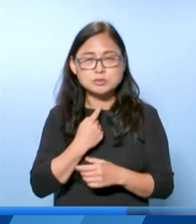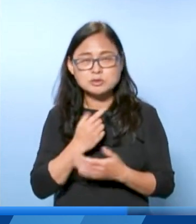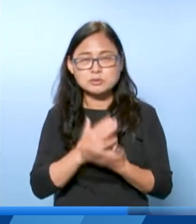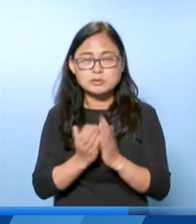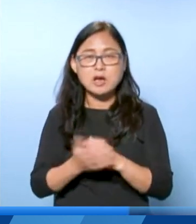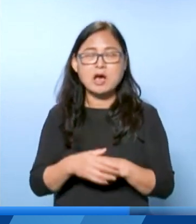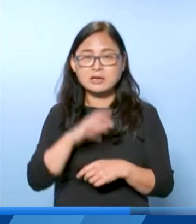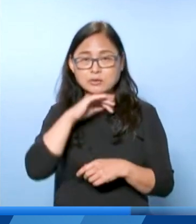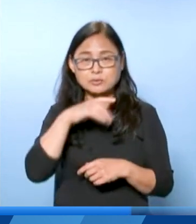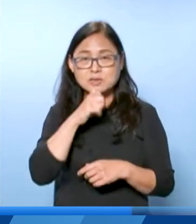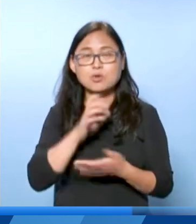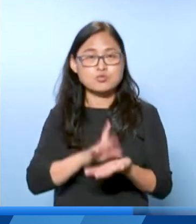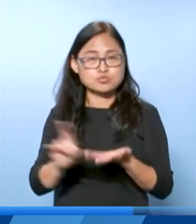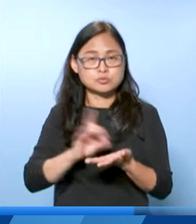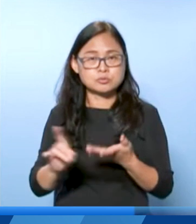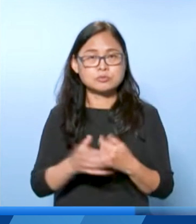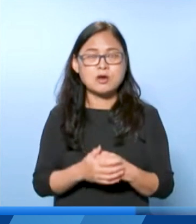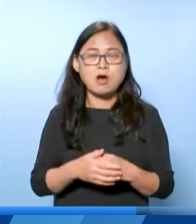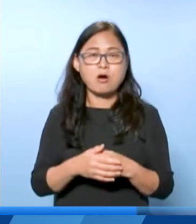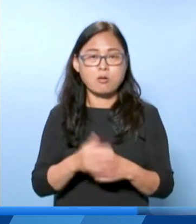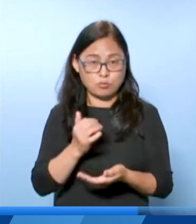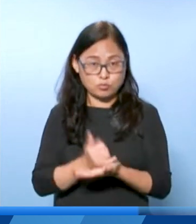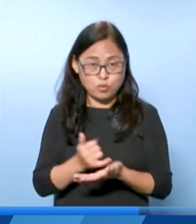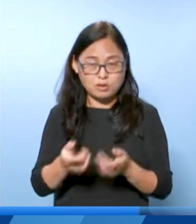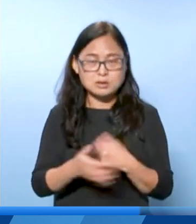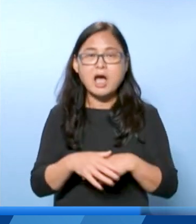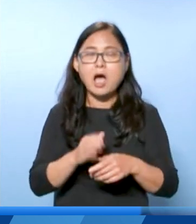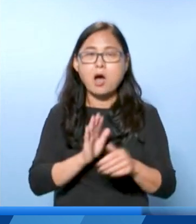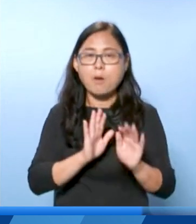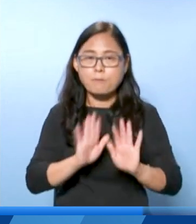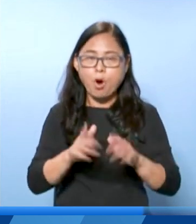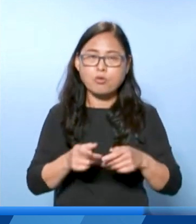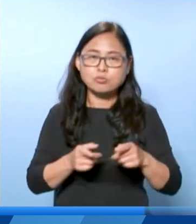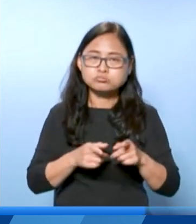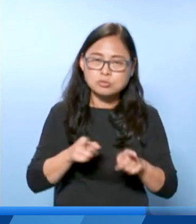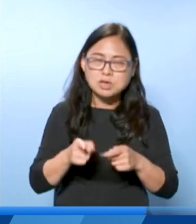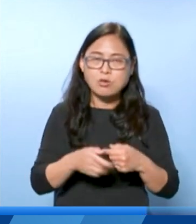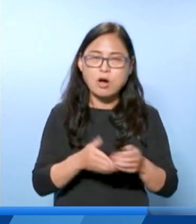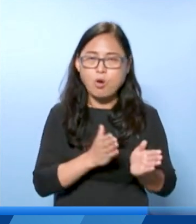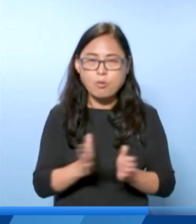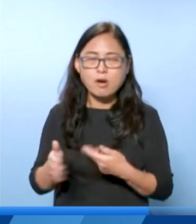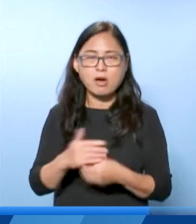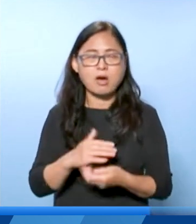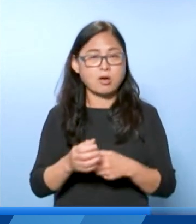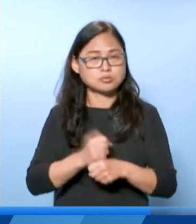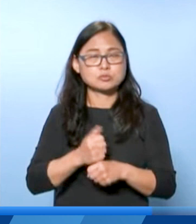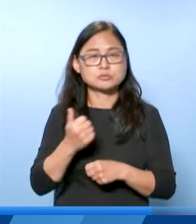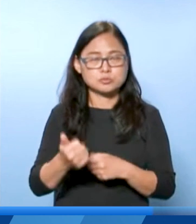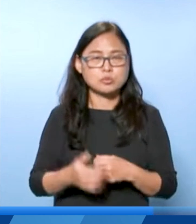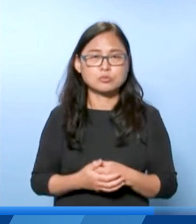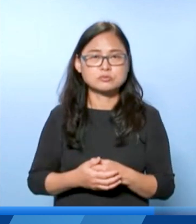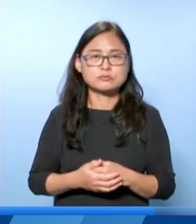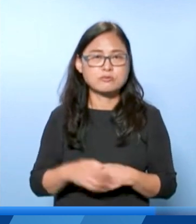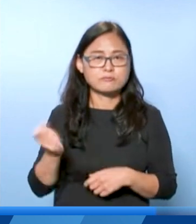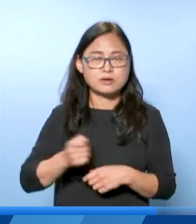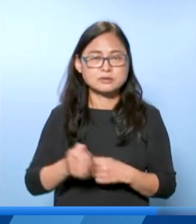一個專職專責的專員去幫手統籌和協調，可能就可以事半功倍。主席，香港的婦